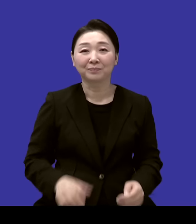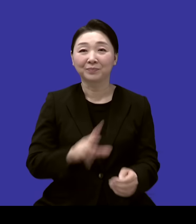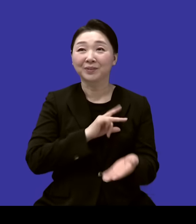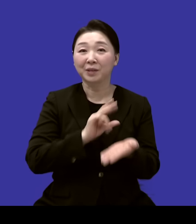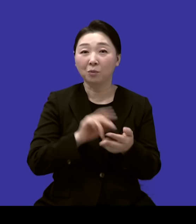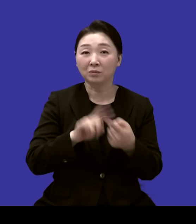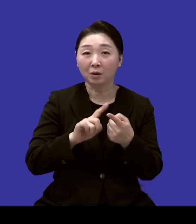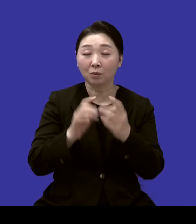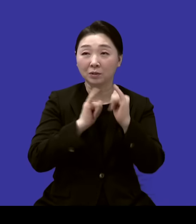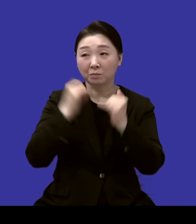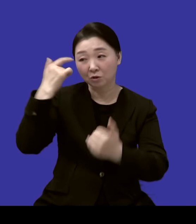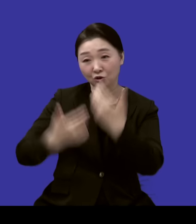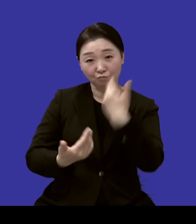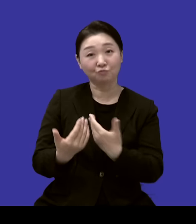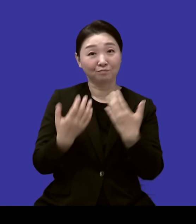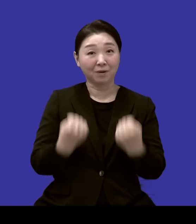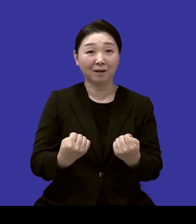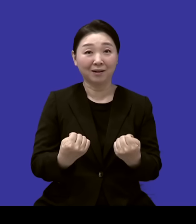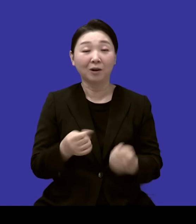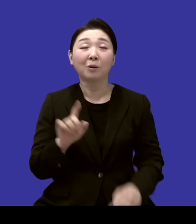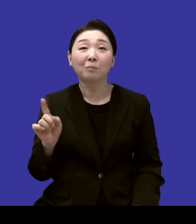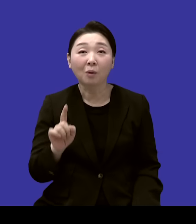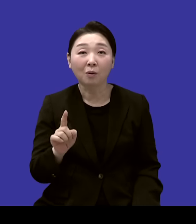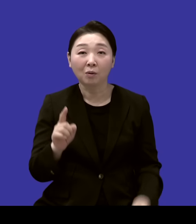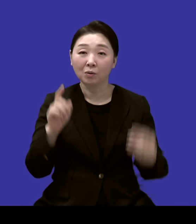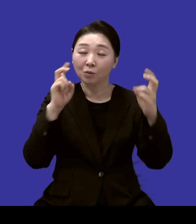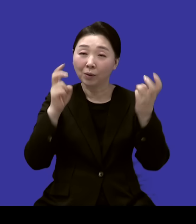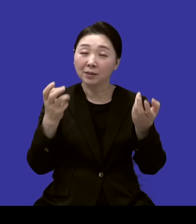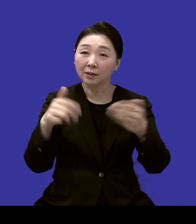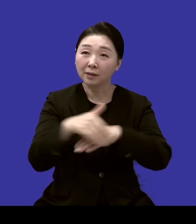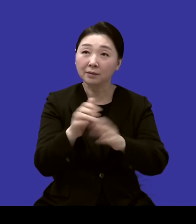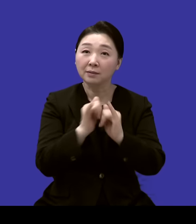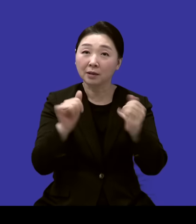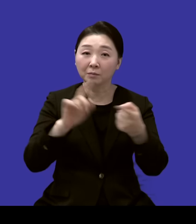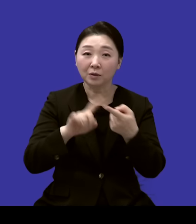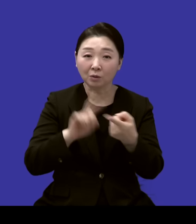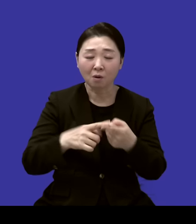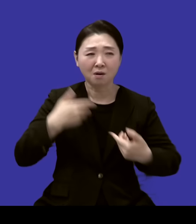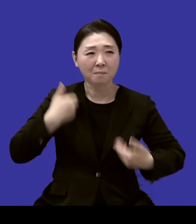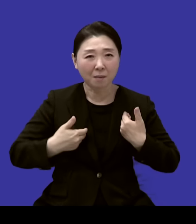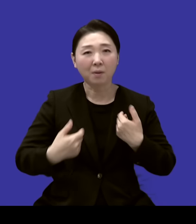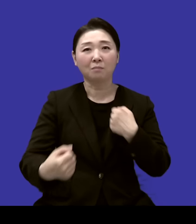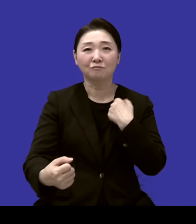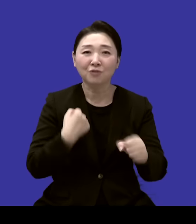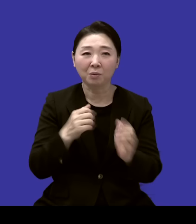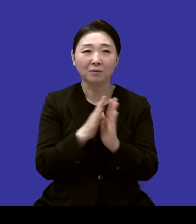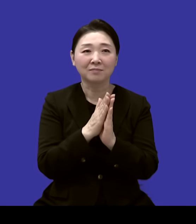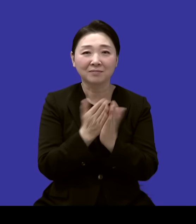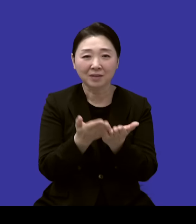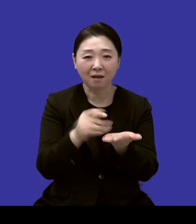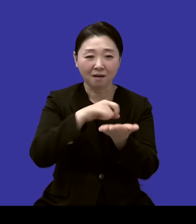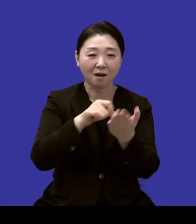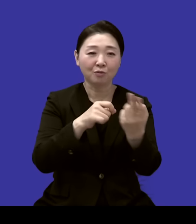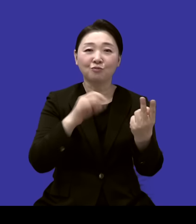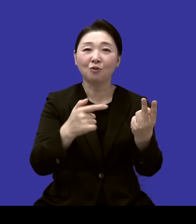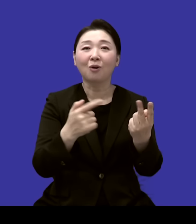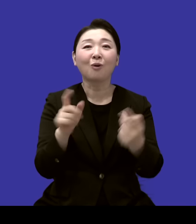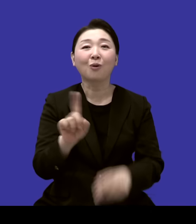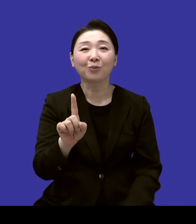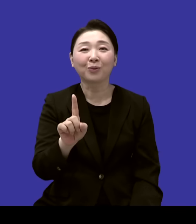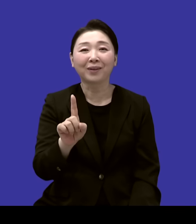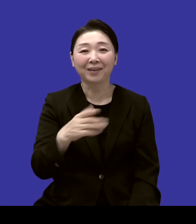사람들이 저에게 많은 질문을 하더라고요. 네. 어떻게 직장인인 그 상태로 그렇게 바쁜 와중에 2권의 책을 썼느냐 네, 이렇게 네. 물어보셔서 네. 제가